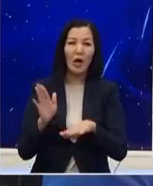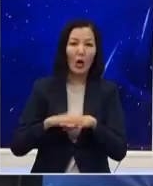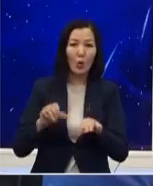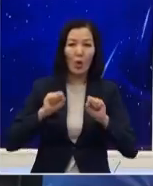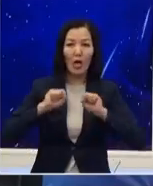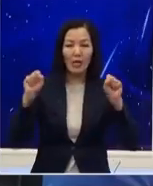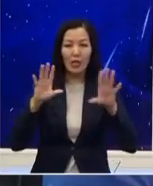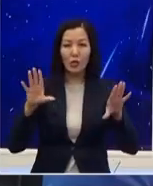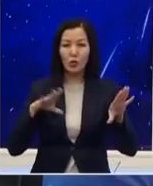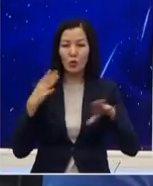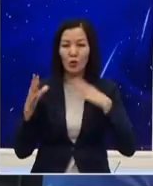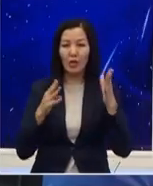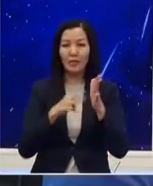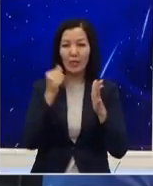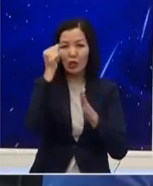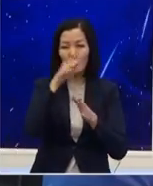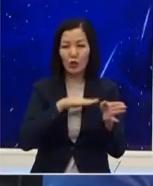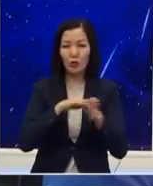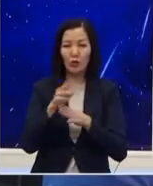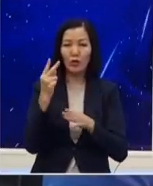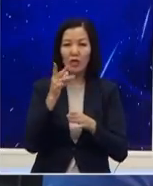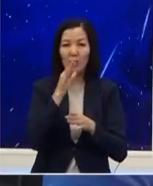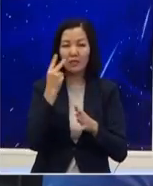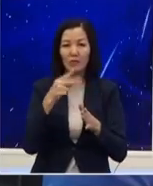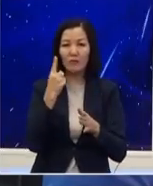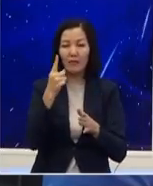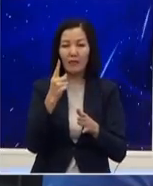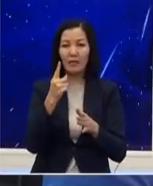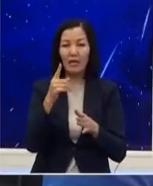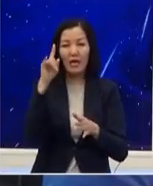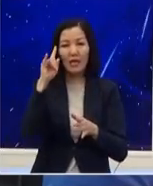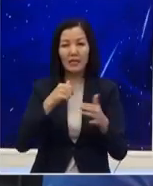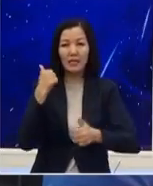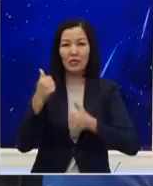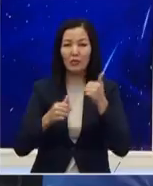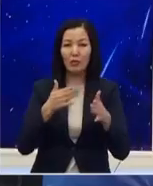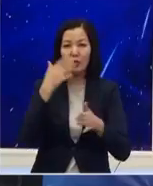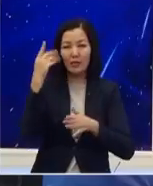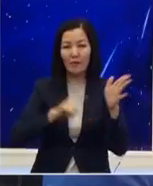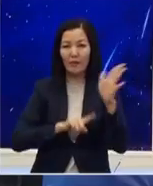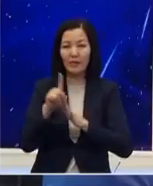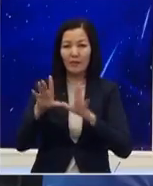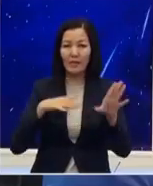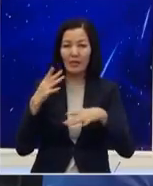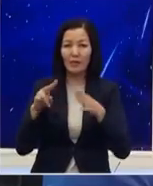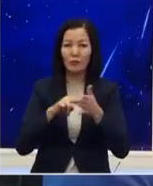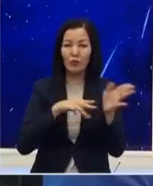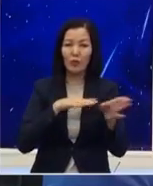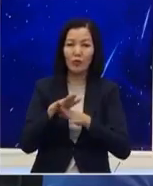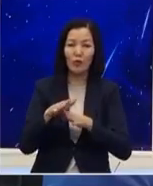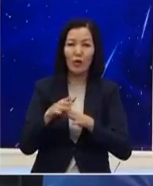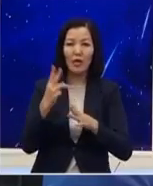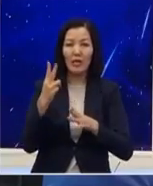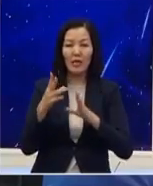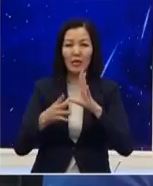атлетикамен айналысқаныма 8 жыл болды. Қазір жасым 21-де. Қазақстан чемпионатына жаздан бері дайындалдым. Жоспарды орындадым. Қос сайыс қорытындысы